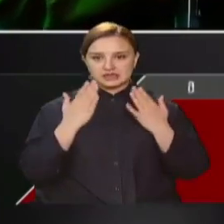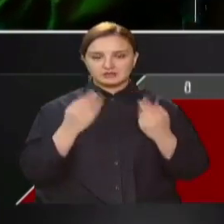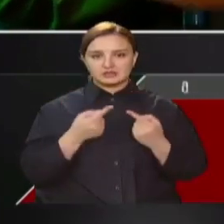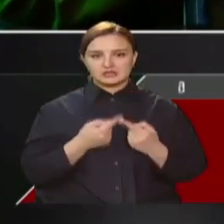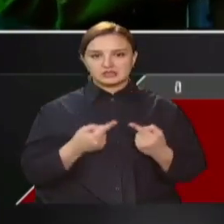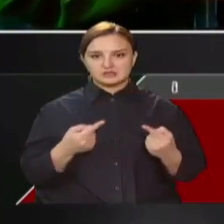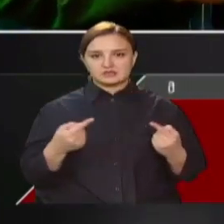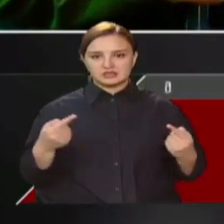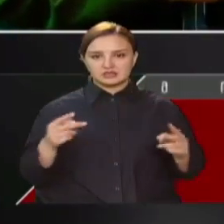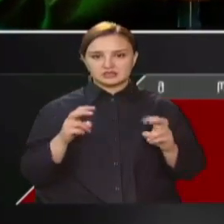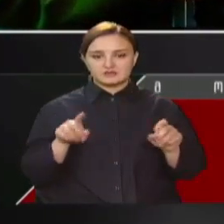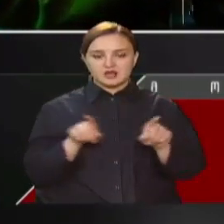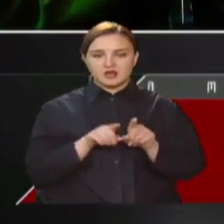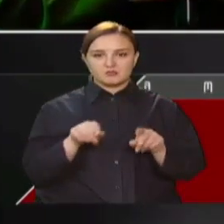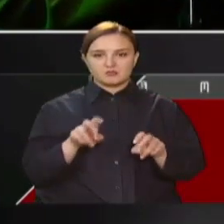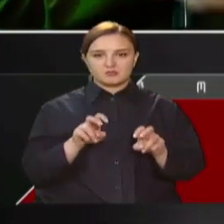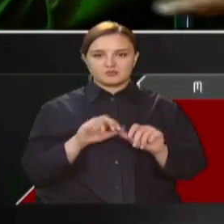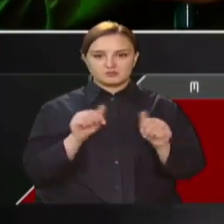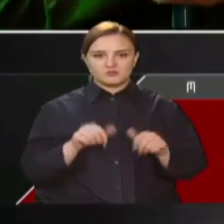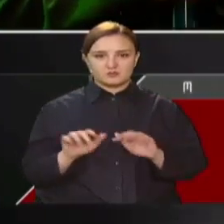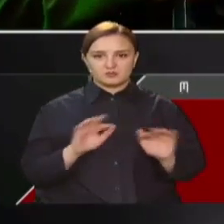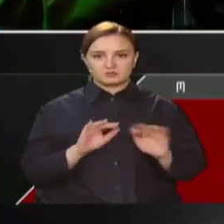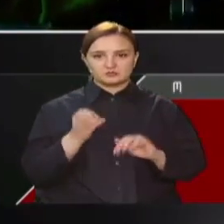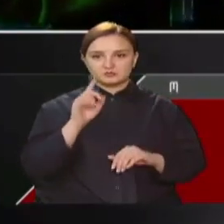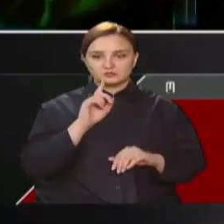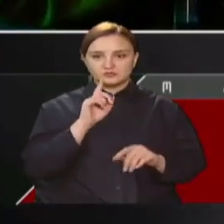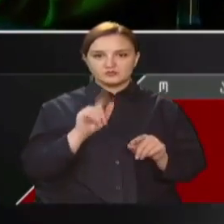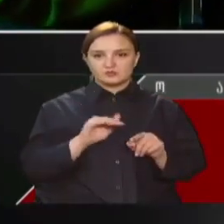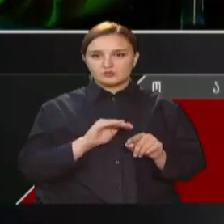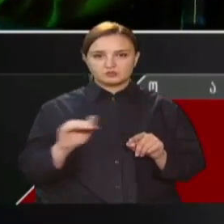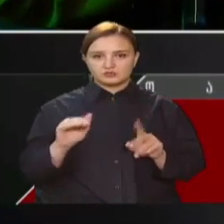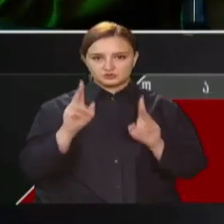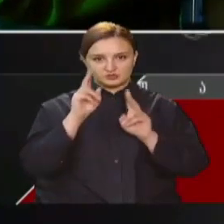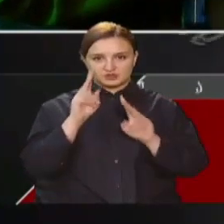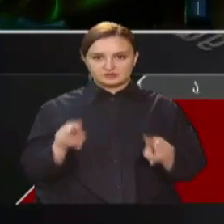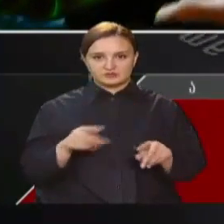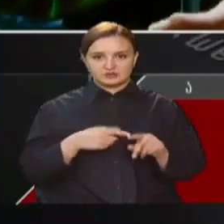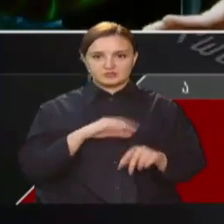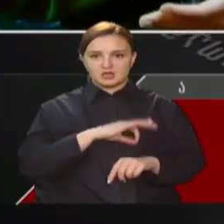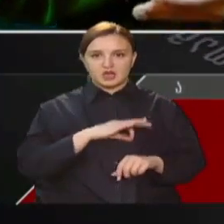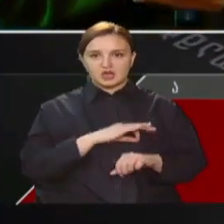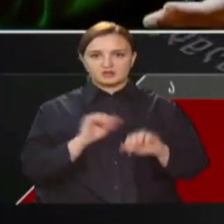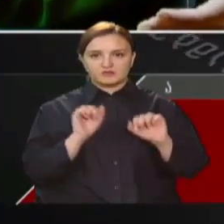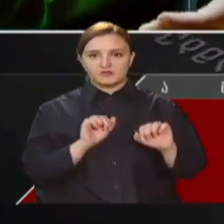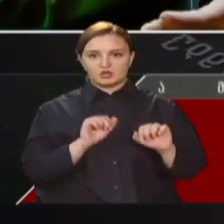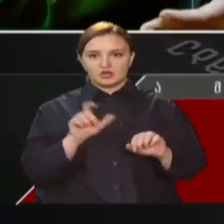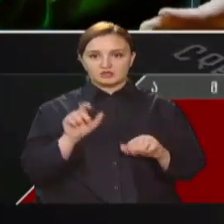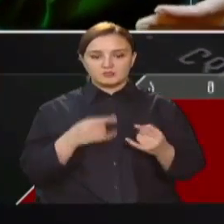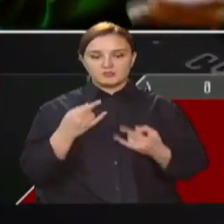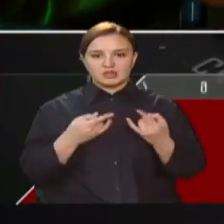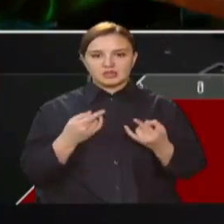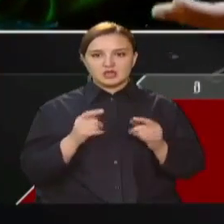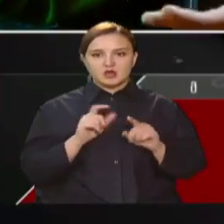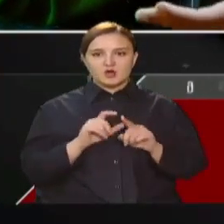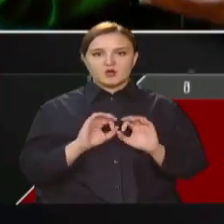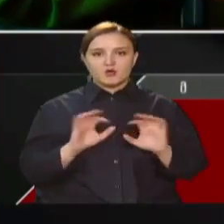ასეთი ტიპის საგამოძიებო მოქმედებები, თუმცა ეს ჯერ ოფიციალურად არ ვიცით. ამ ადვოკატს არ გაუკეთებია მედიასთან კომენტარი,